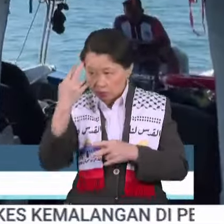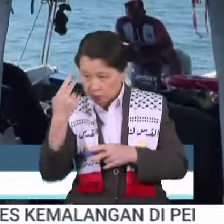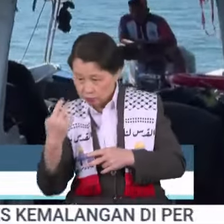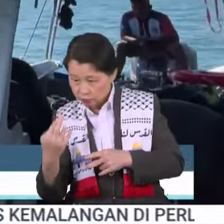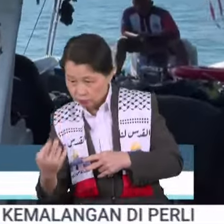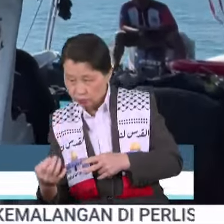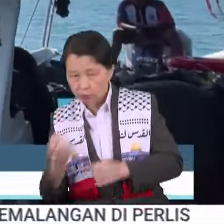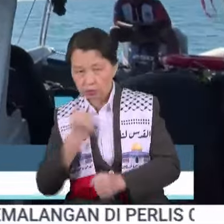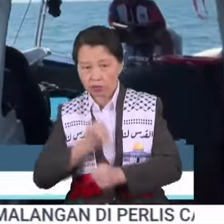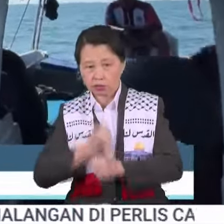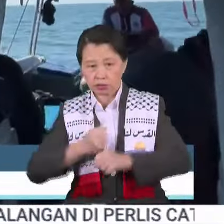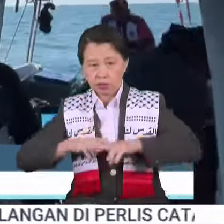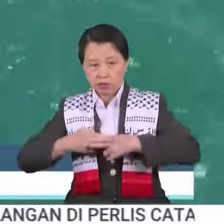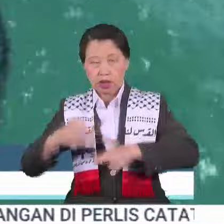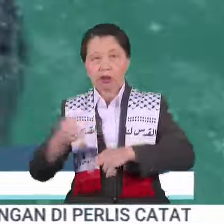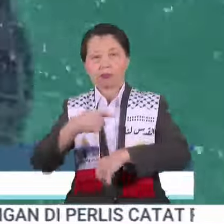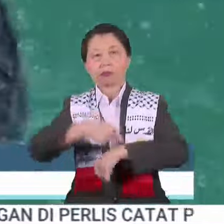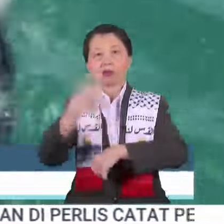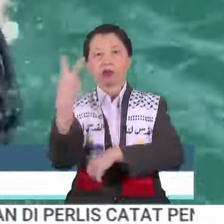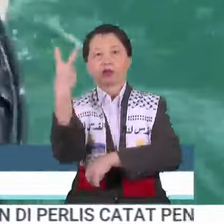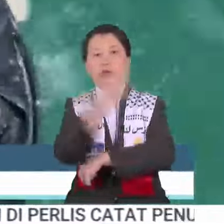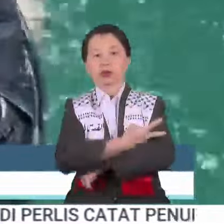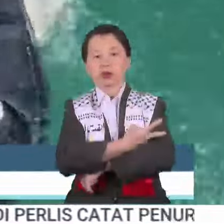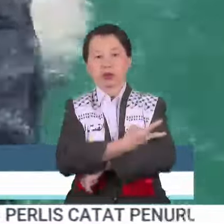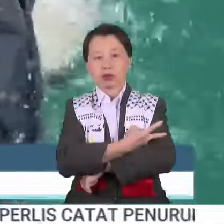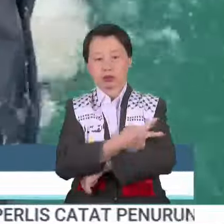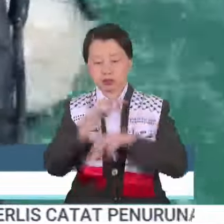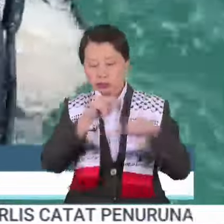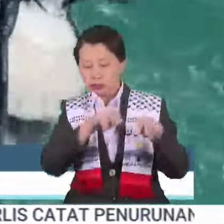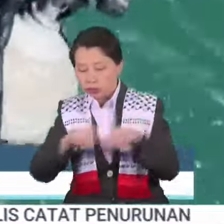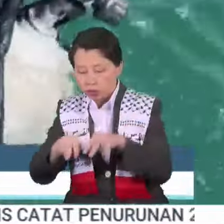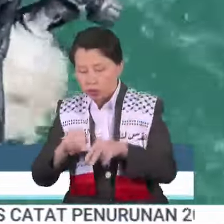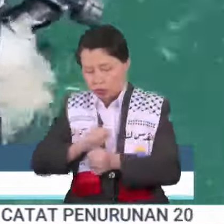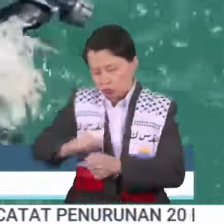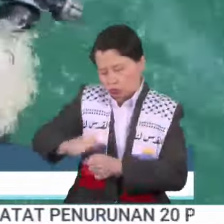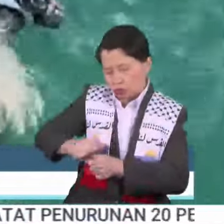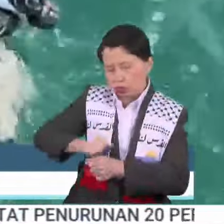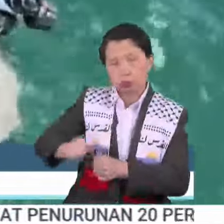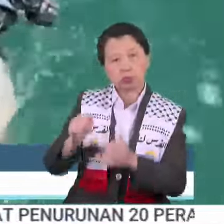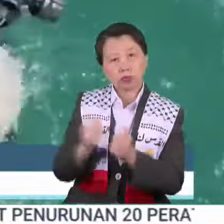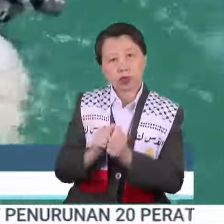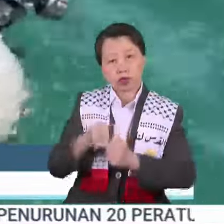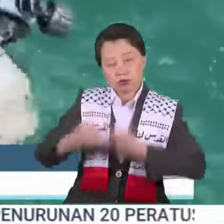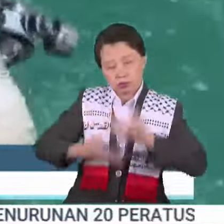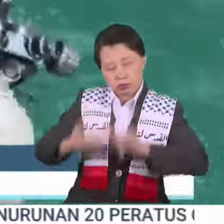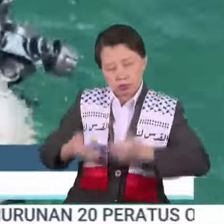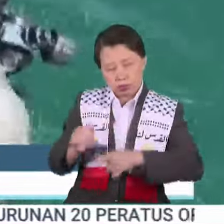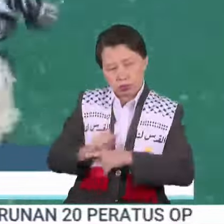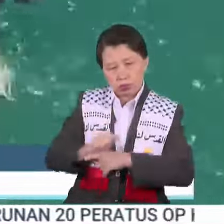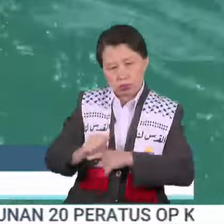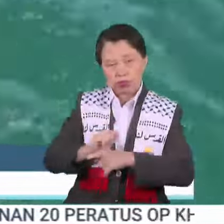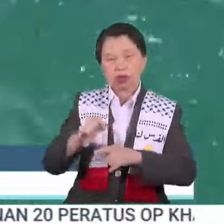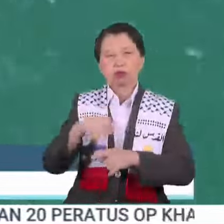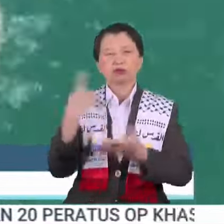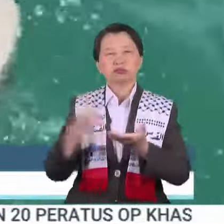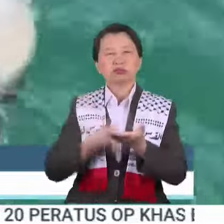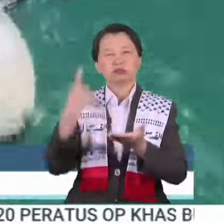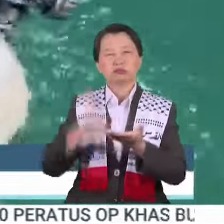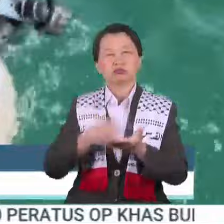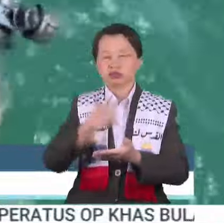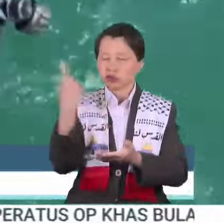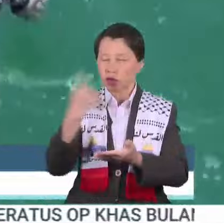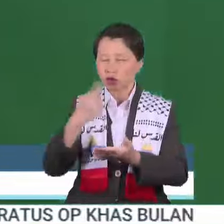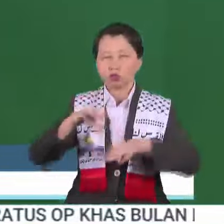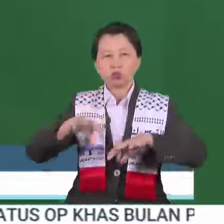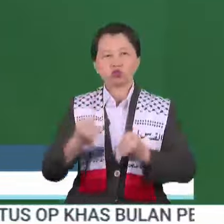komersial. Kerja pembaikan mengambil masa 2 hari merangkumi proses tinjauan dan cucian serta proses pembaikan. Kekerapan kebocoran pada paip dasar